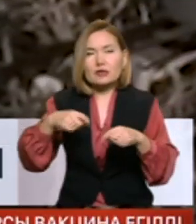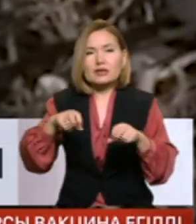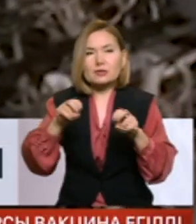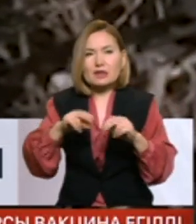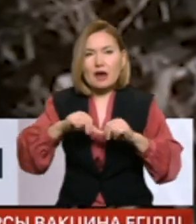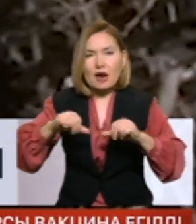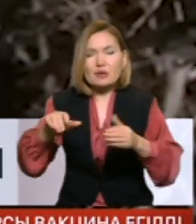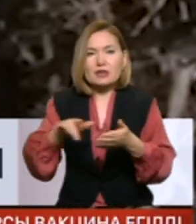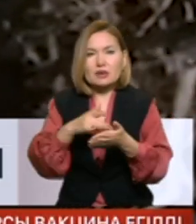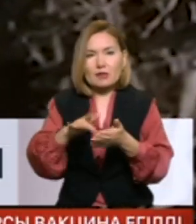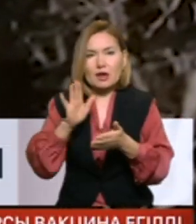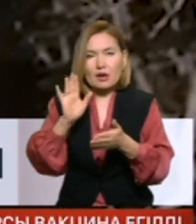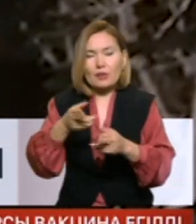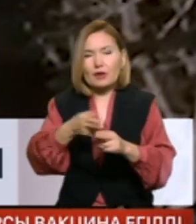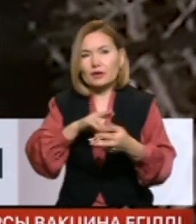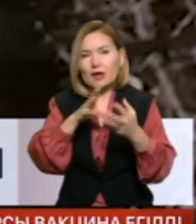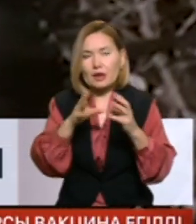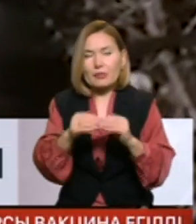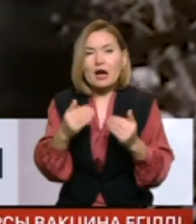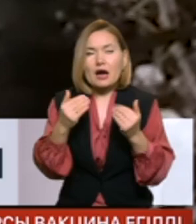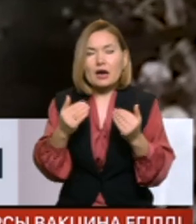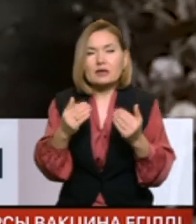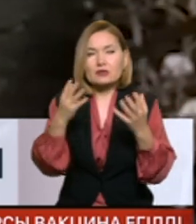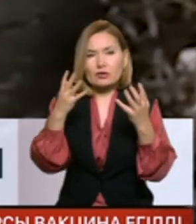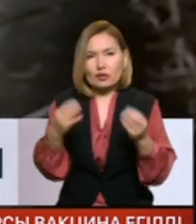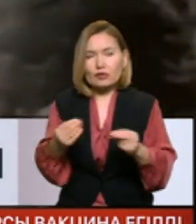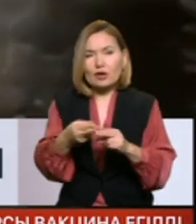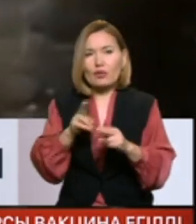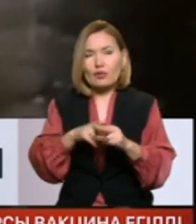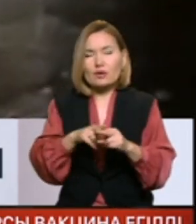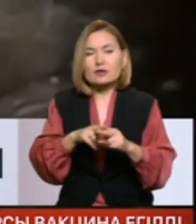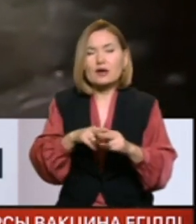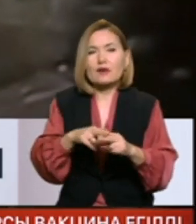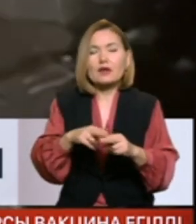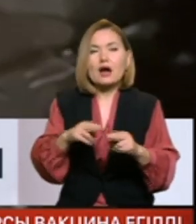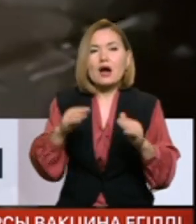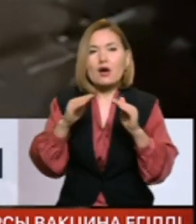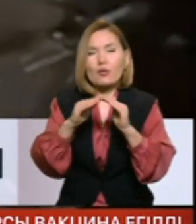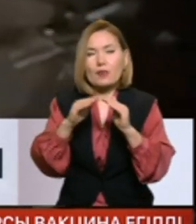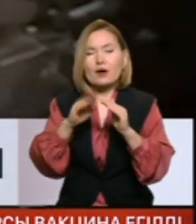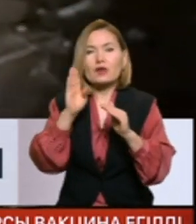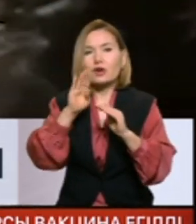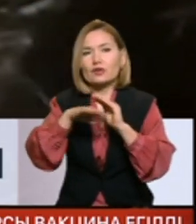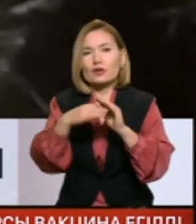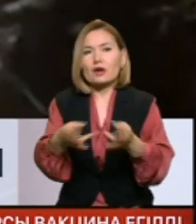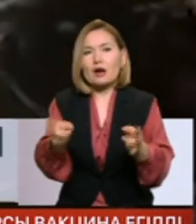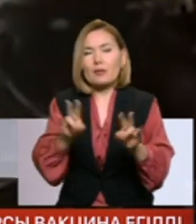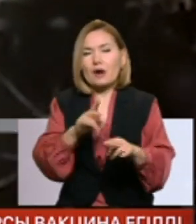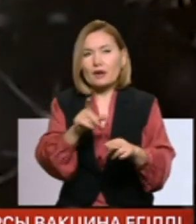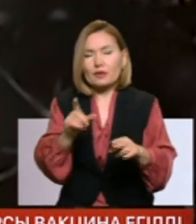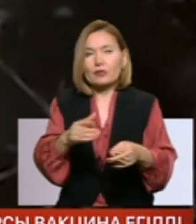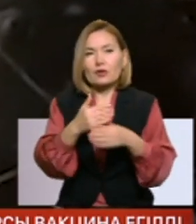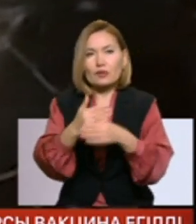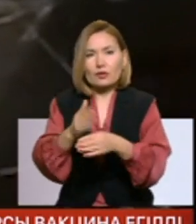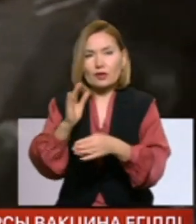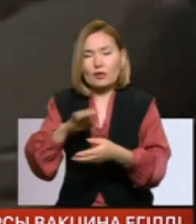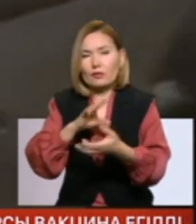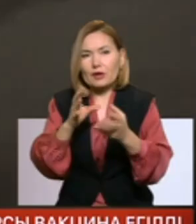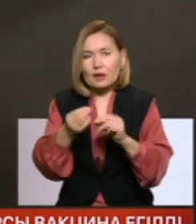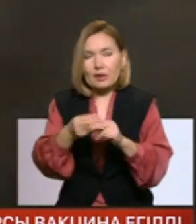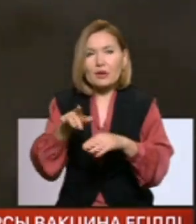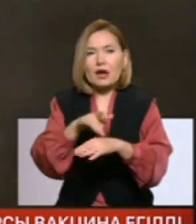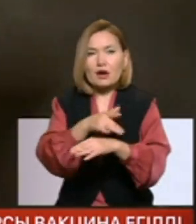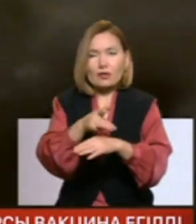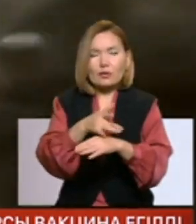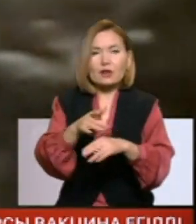комиссия құрды. Аймақ басшысы қазір осы Риддерде жүр. Су қаланы сумен жылумен қамтамасыз ететін коммуналдық мекемелер қалыпты